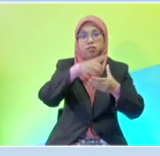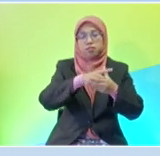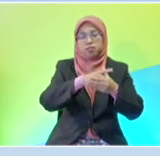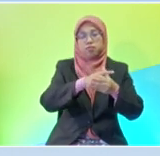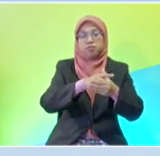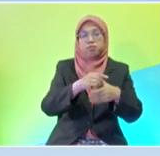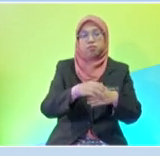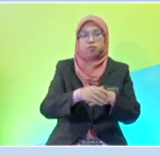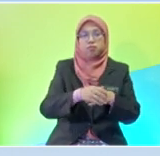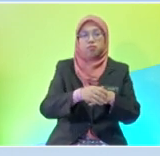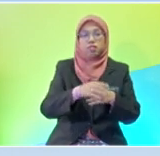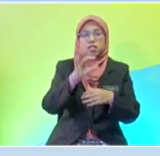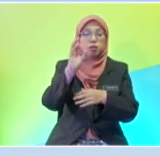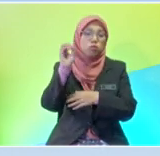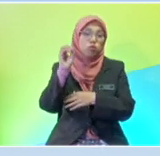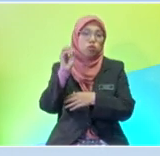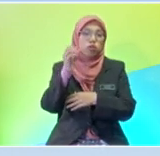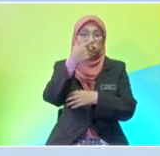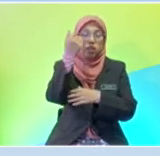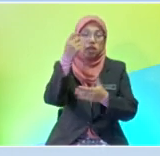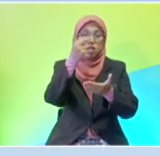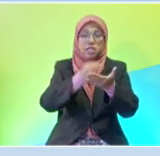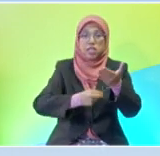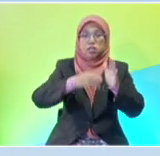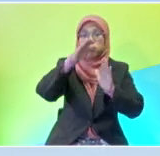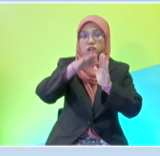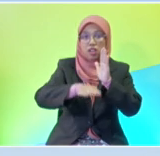kali ini nilainya kurang